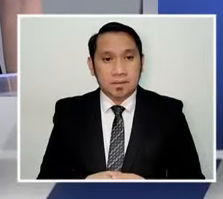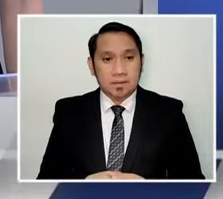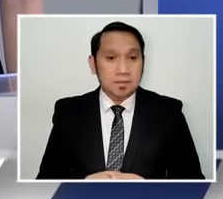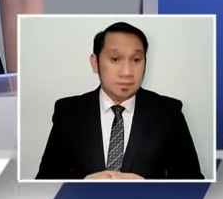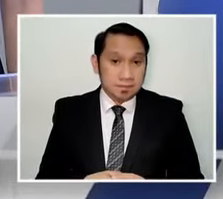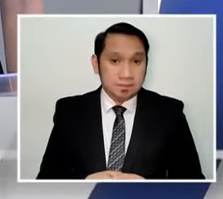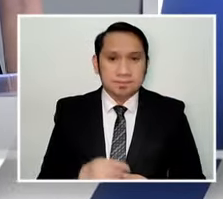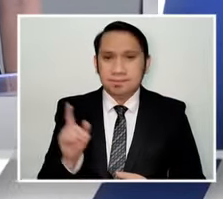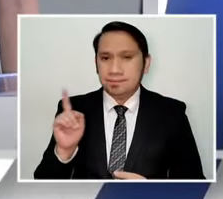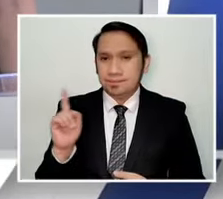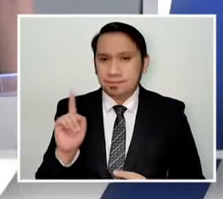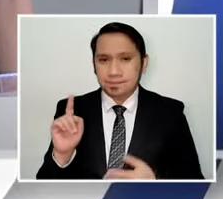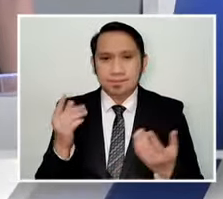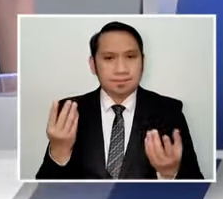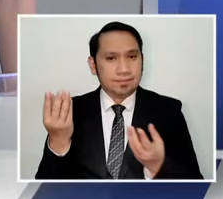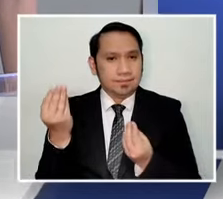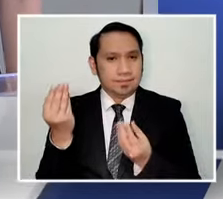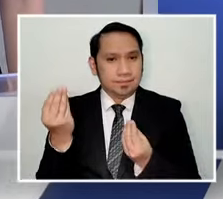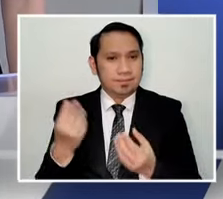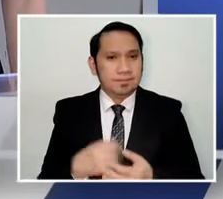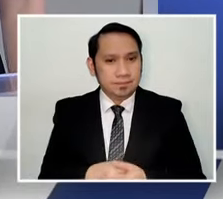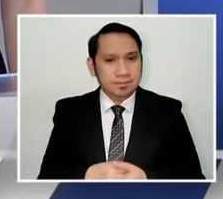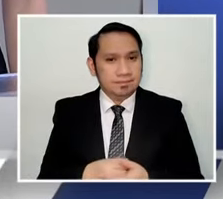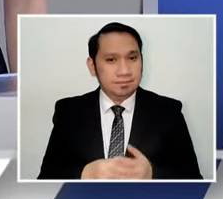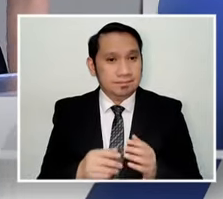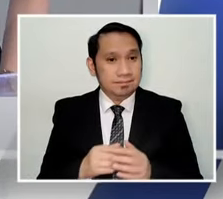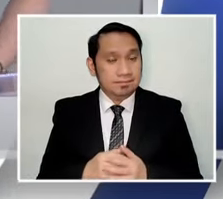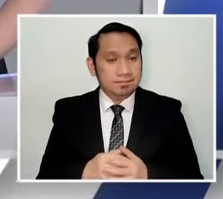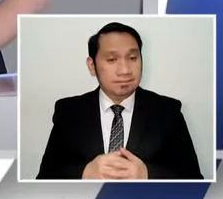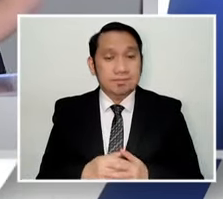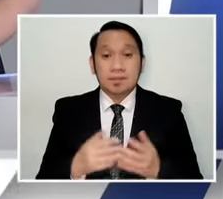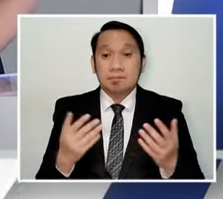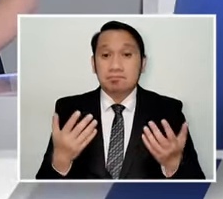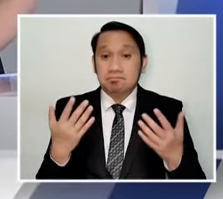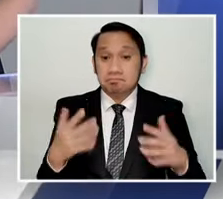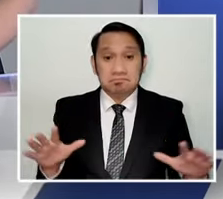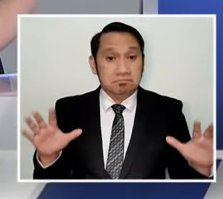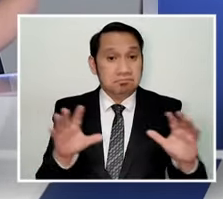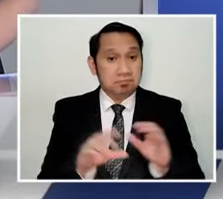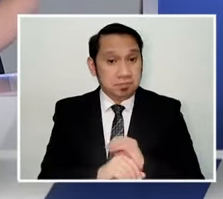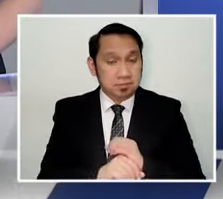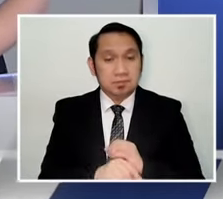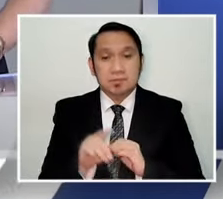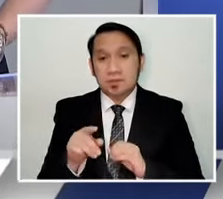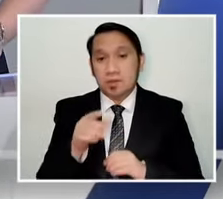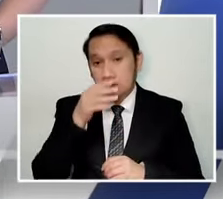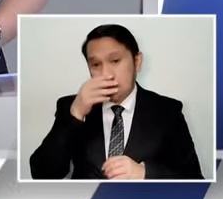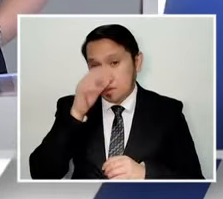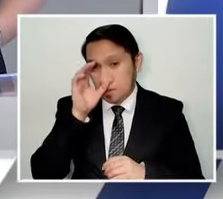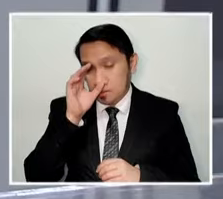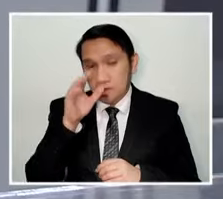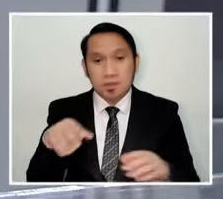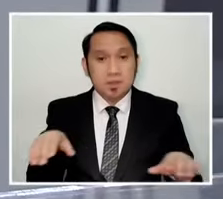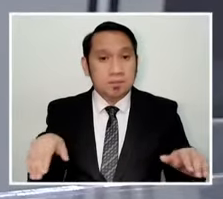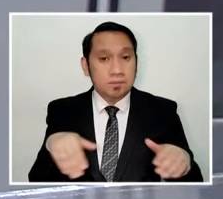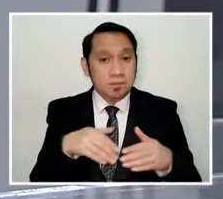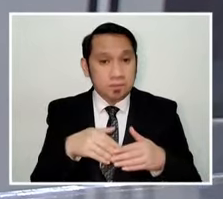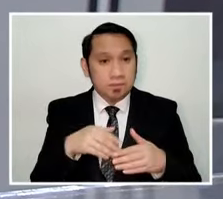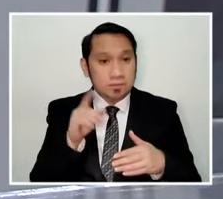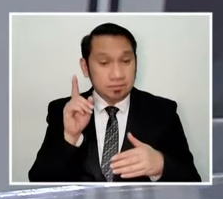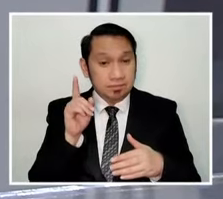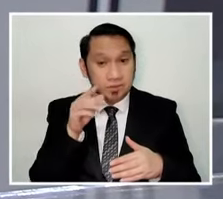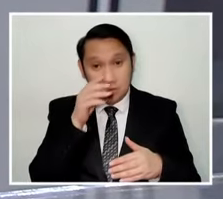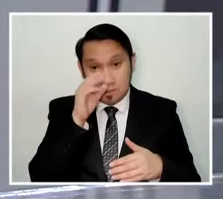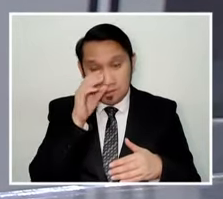Gretchen, ano ang showbiz update? Ati B, matapos ang matagumpay na comedy movie na Here Comes the Bride, aabangan naman